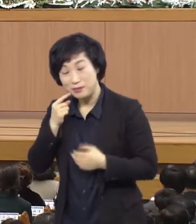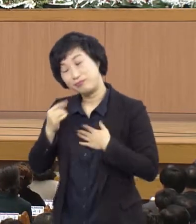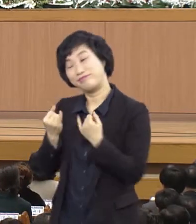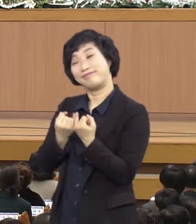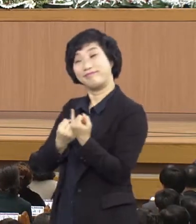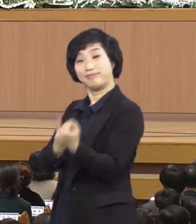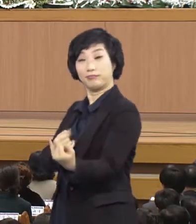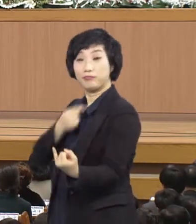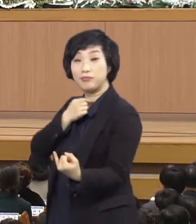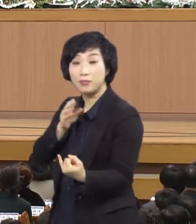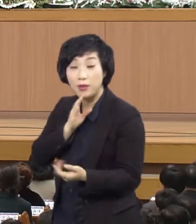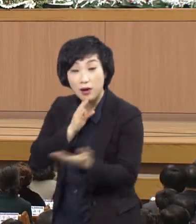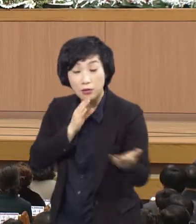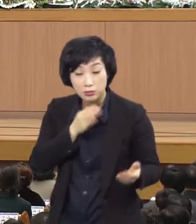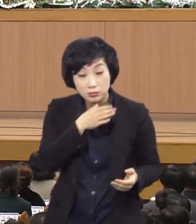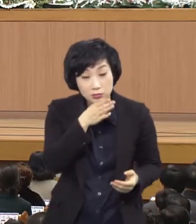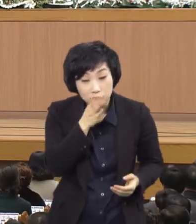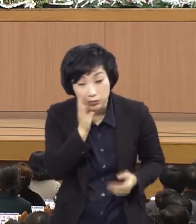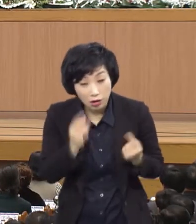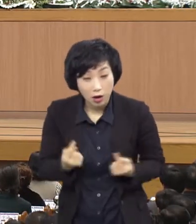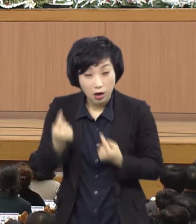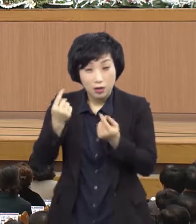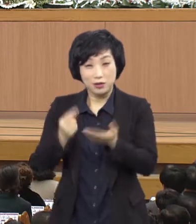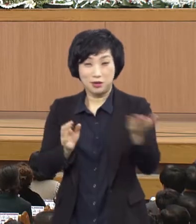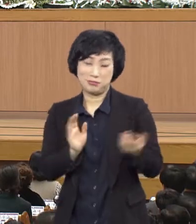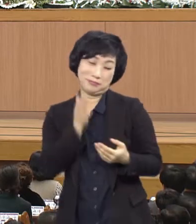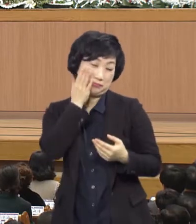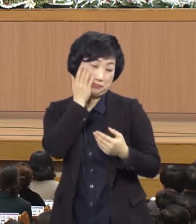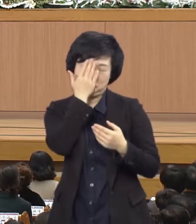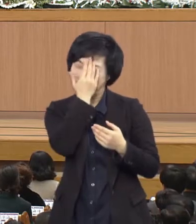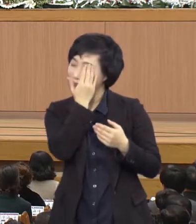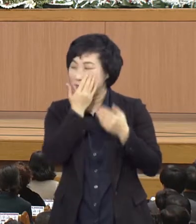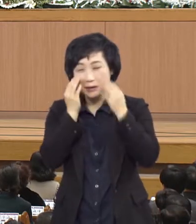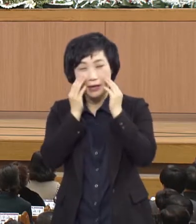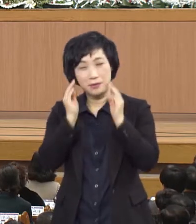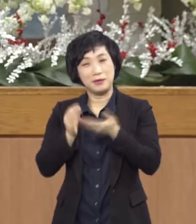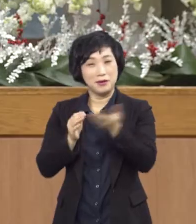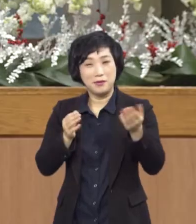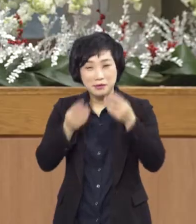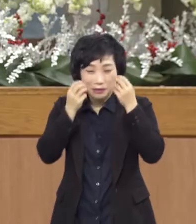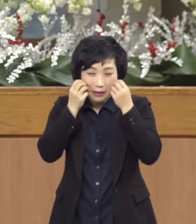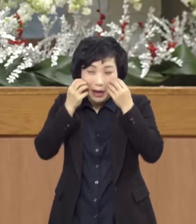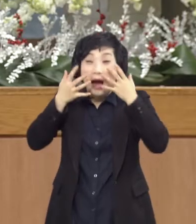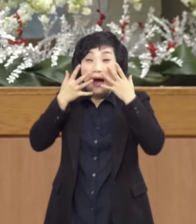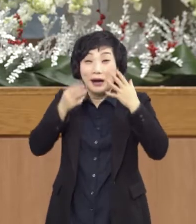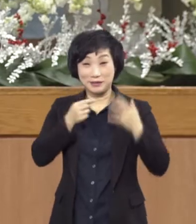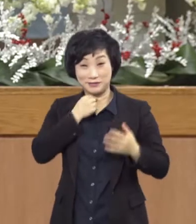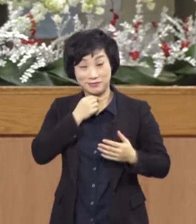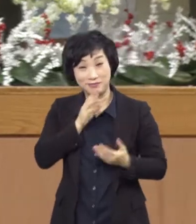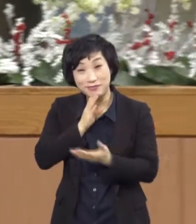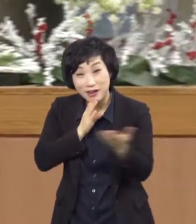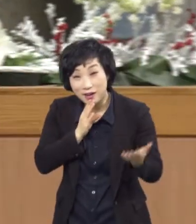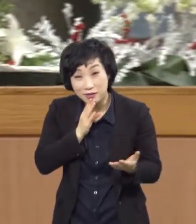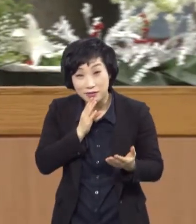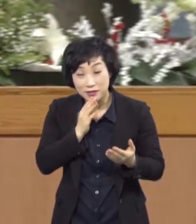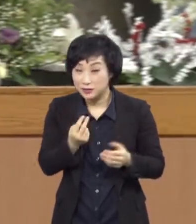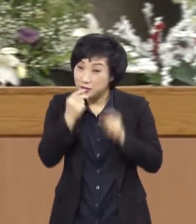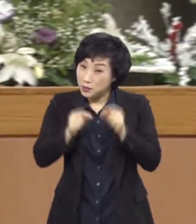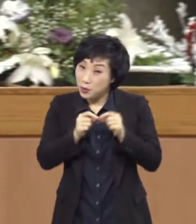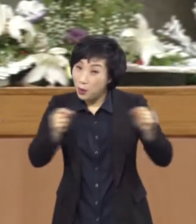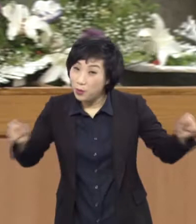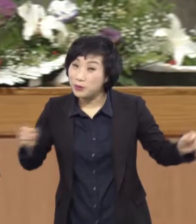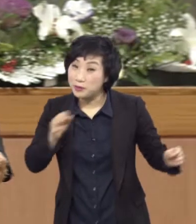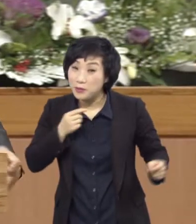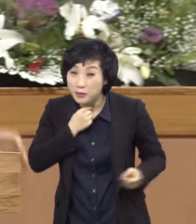본능, 늙음은 막 발러가면서 주름살을 없이고 싶은 본능, 오래오래 살고